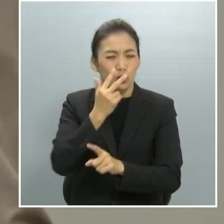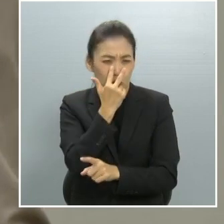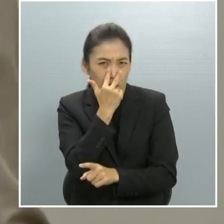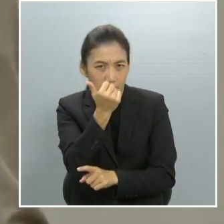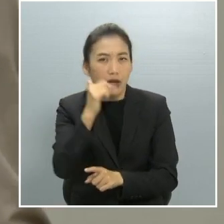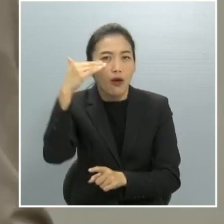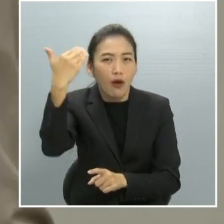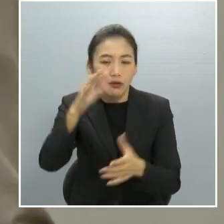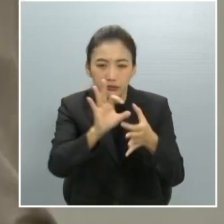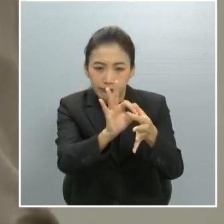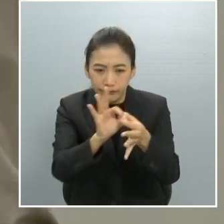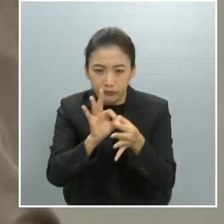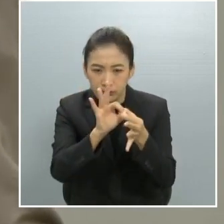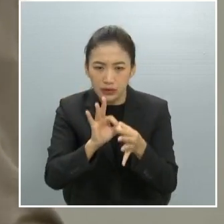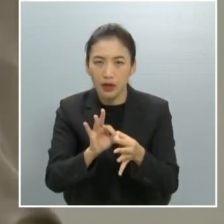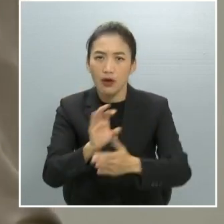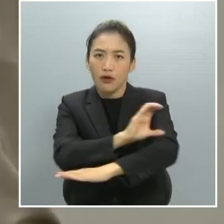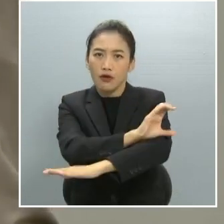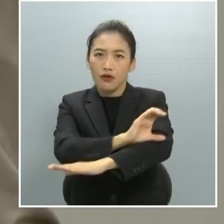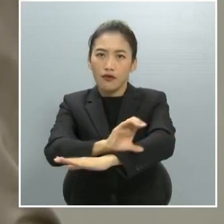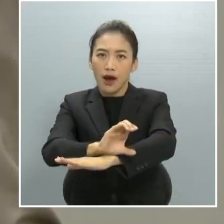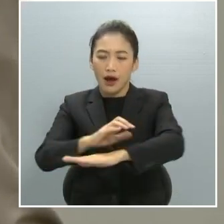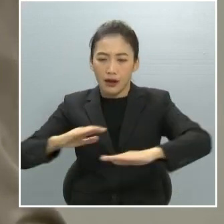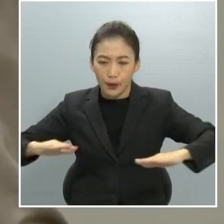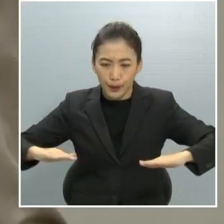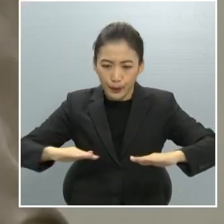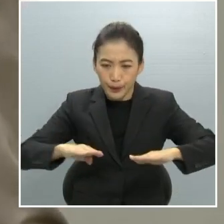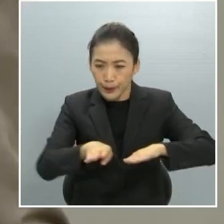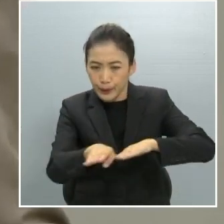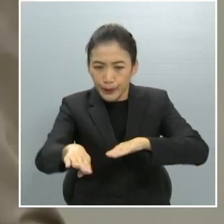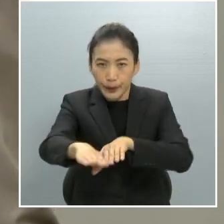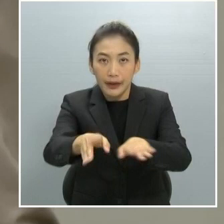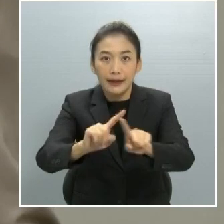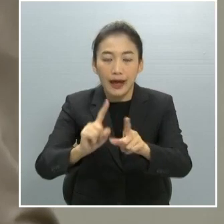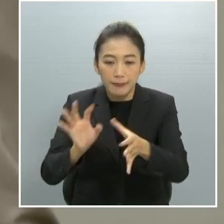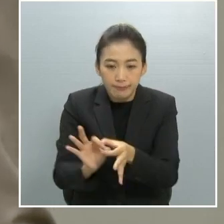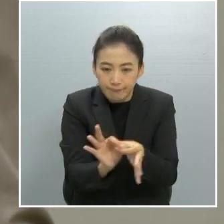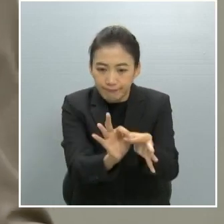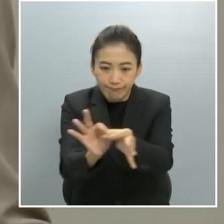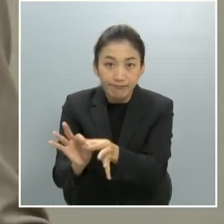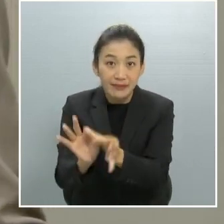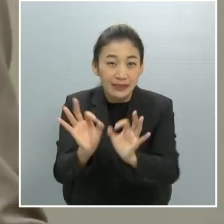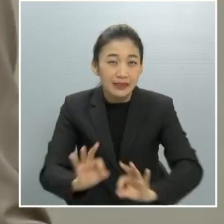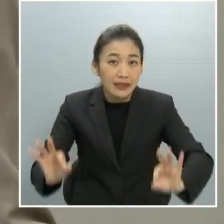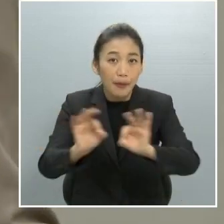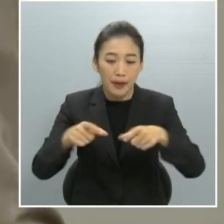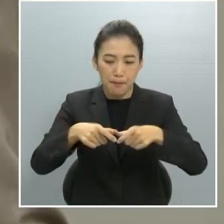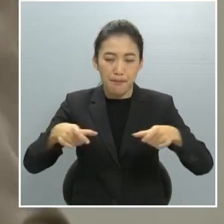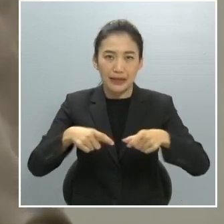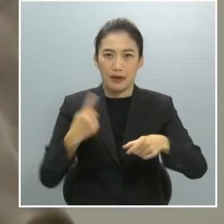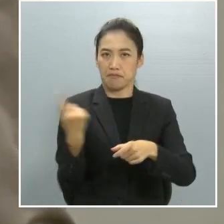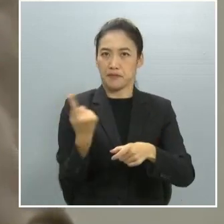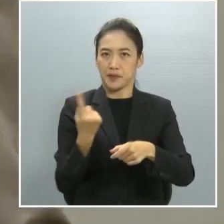เหมือนกับการเชื่อมต่อเหมือนกับแต่ละสายนะฮะให้มันเข้ากันได้นะครับแล้วก็ต้องใช้บัตรใบเดียวนะฮะในการเดินทางทั้งหมด